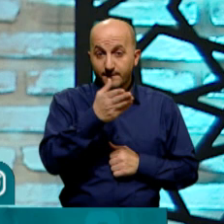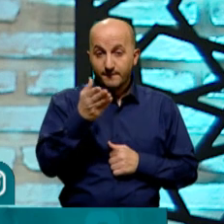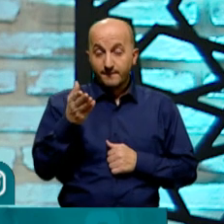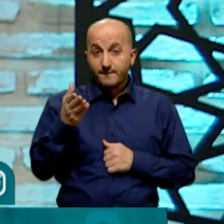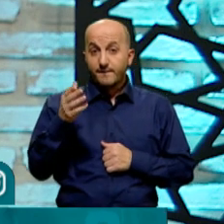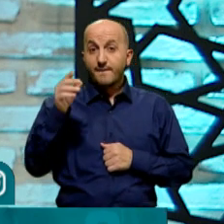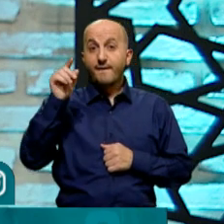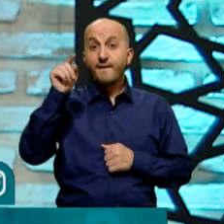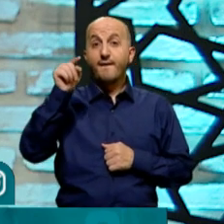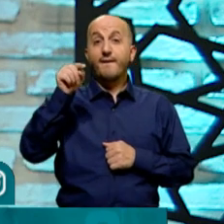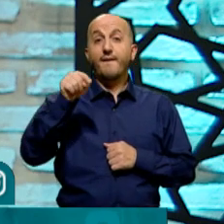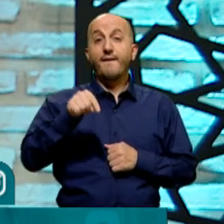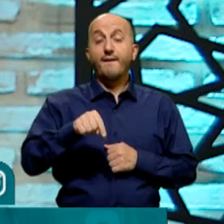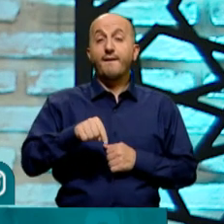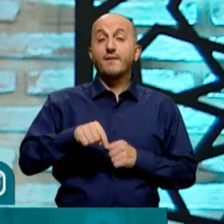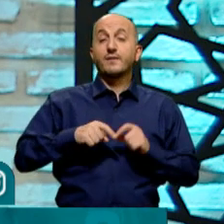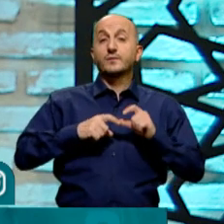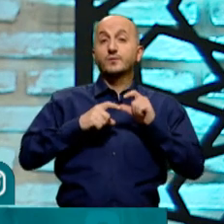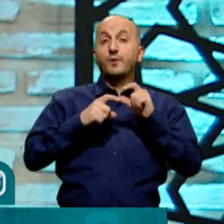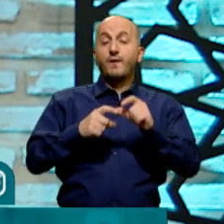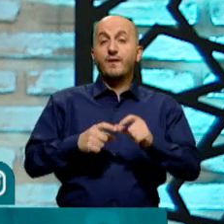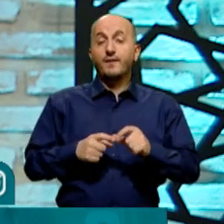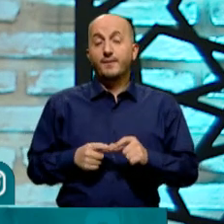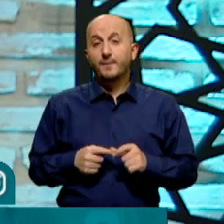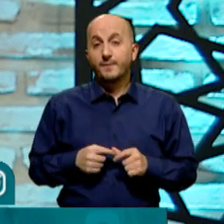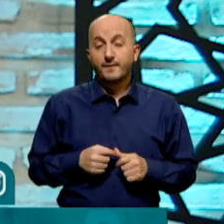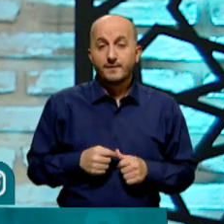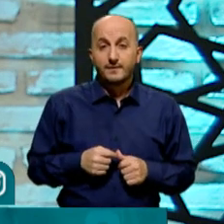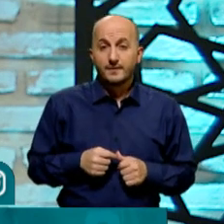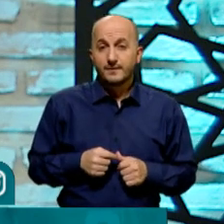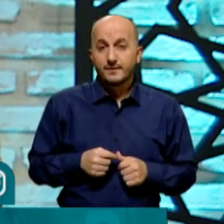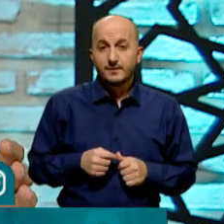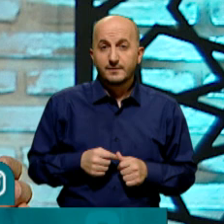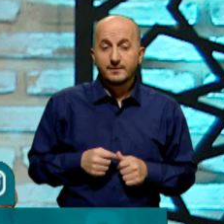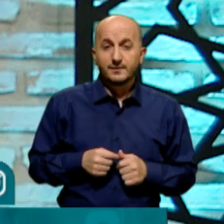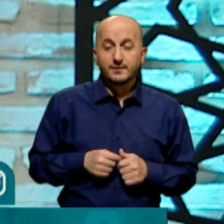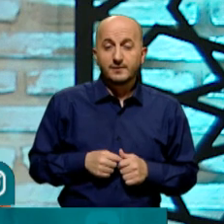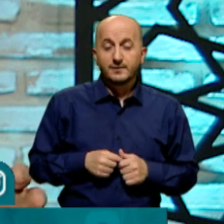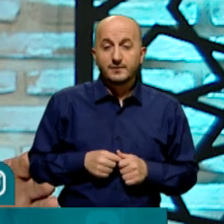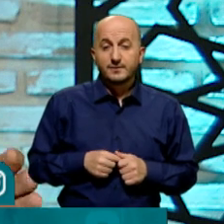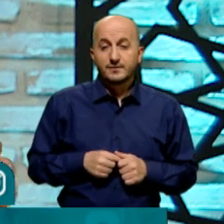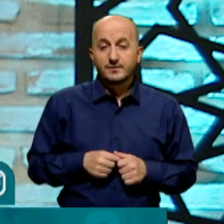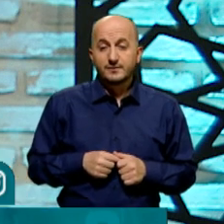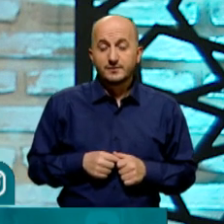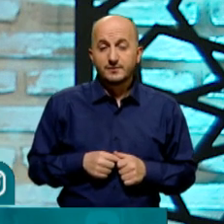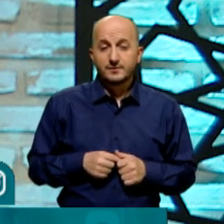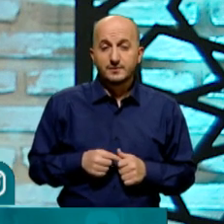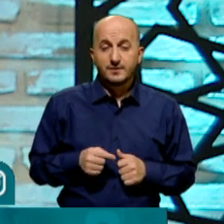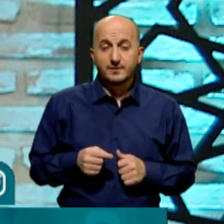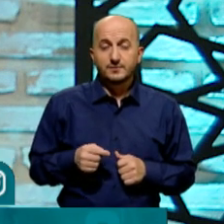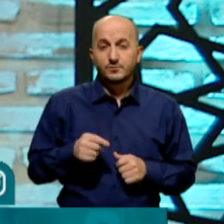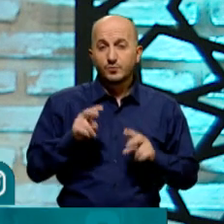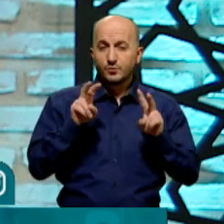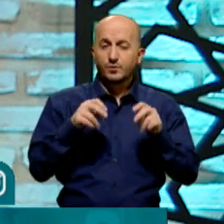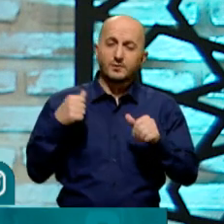Bunu durarak ben hocamda bu... Dilerseniz şöyle yapalım Abdullah Bey. Bu konuyu bir daha